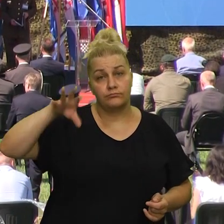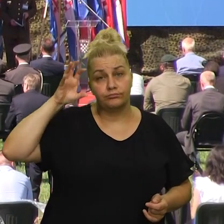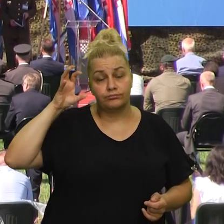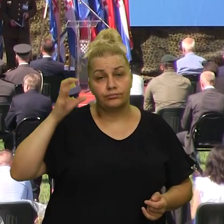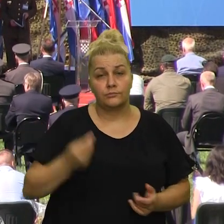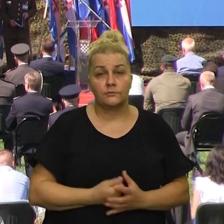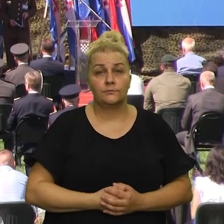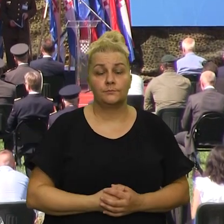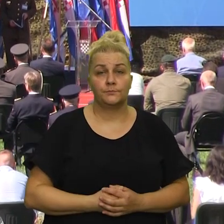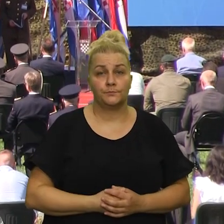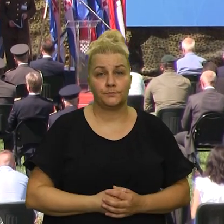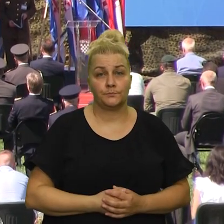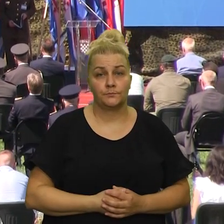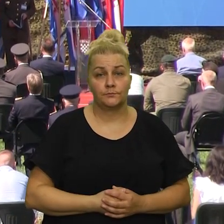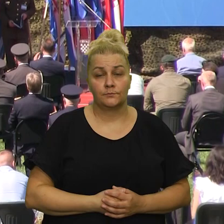da su prozreli